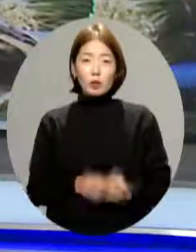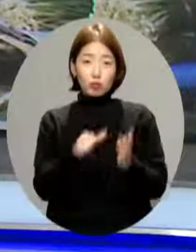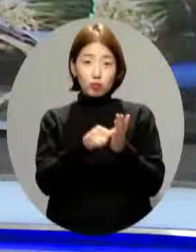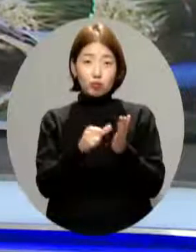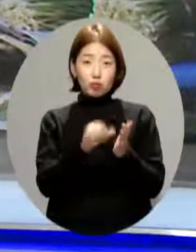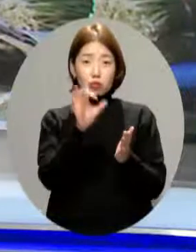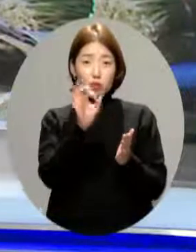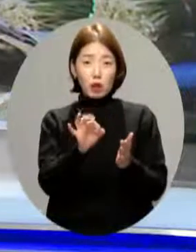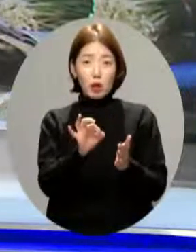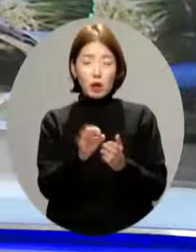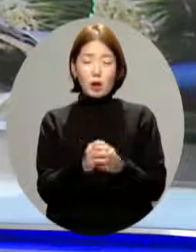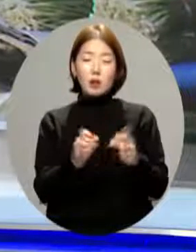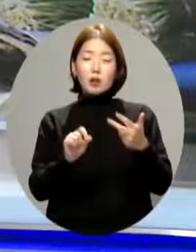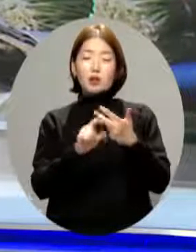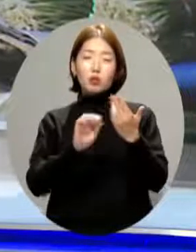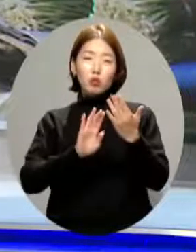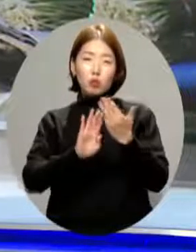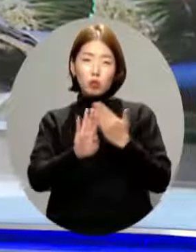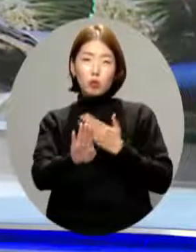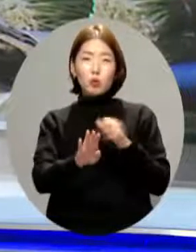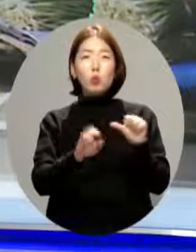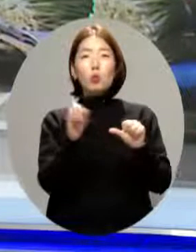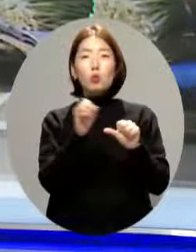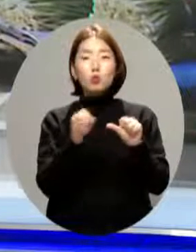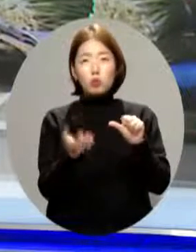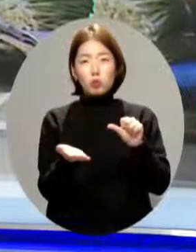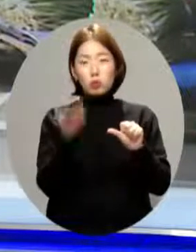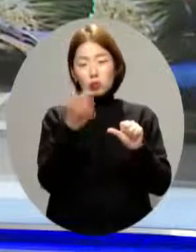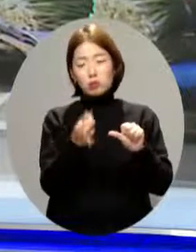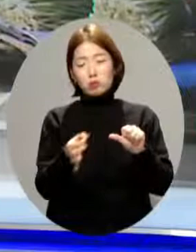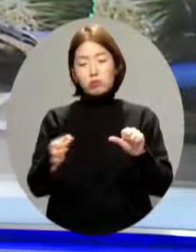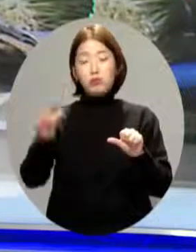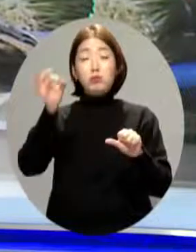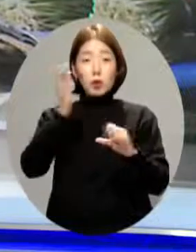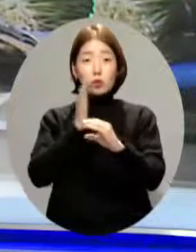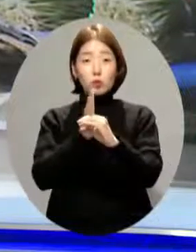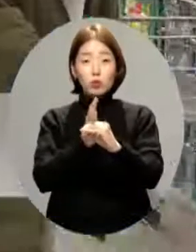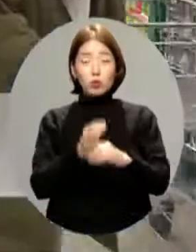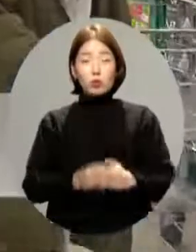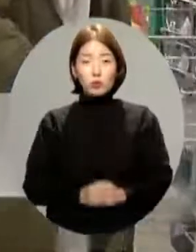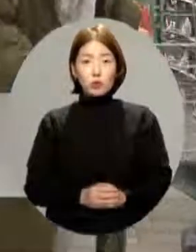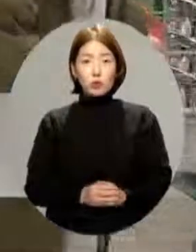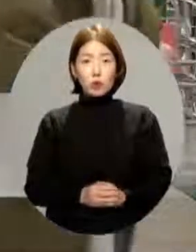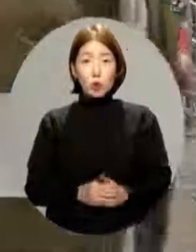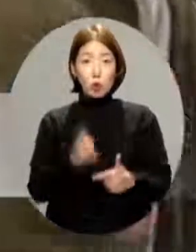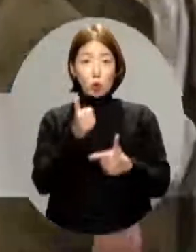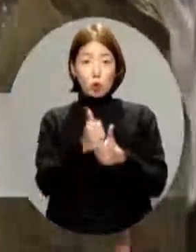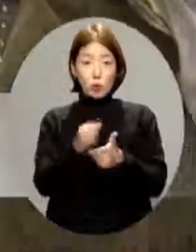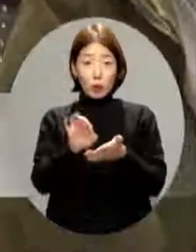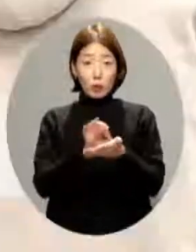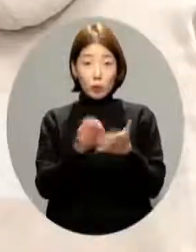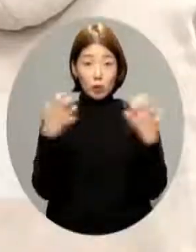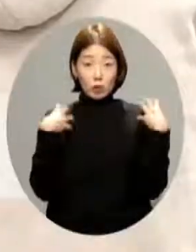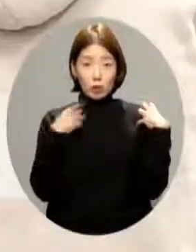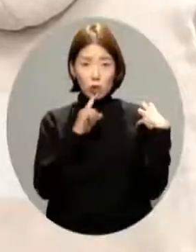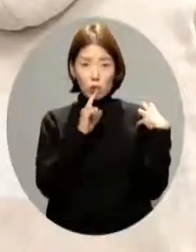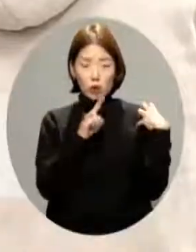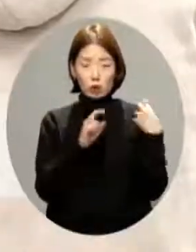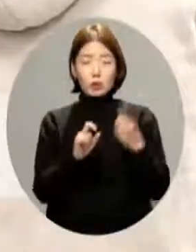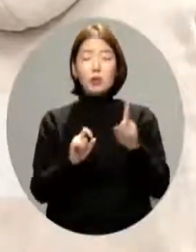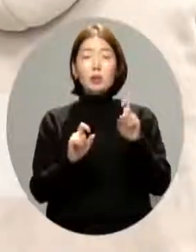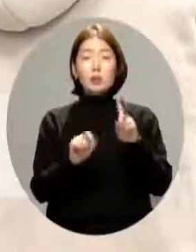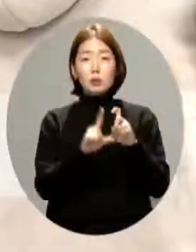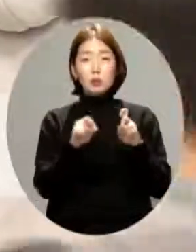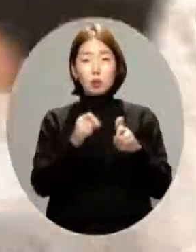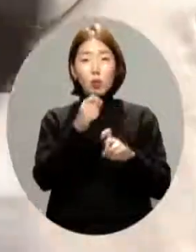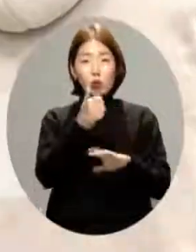돈에 소비자 물가 지수가 하반기 내내 5% 이상 상승세를 유지하고 있습니다 호남지방 통계청에 따르면 11월